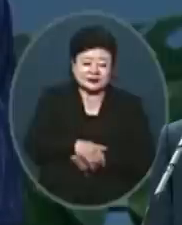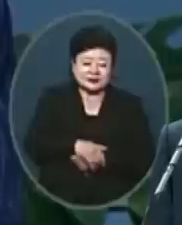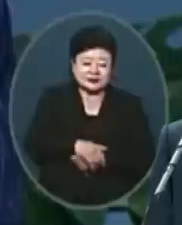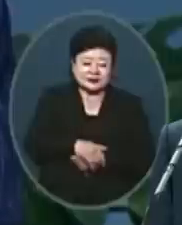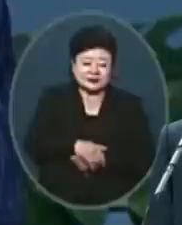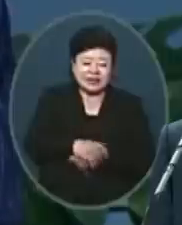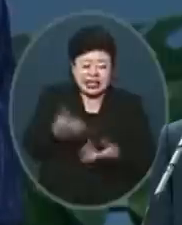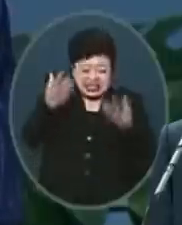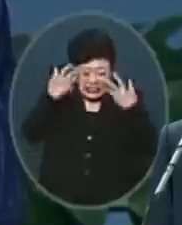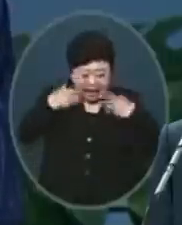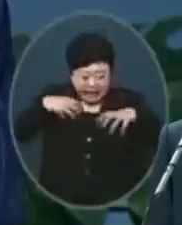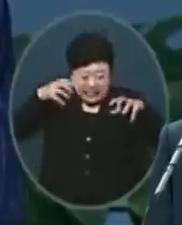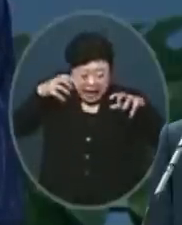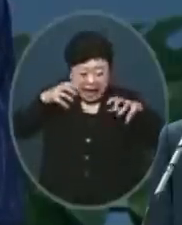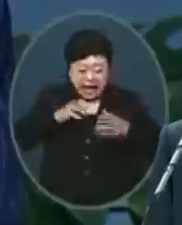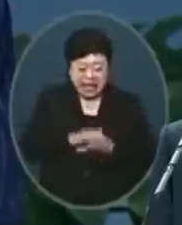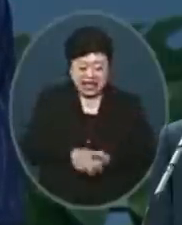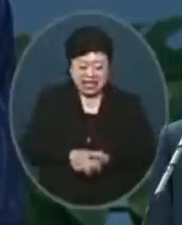사자나